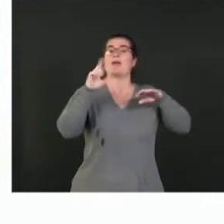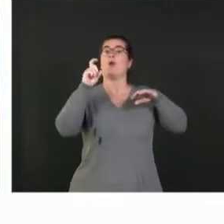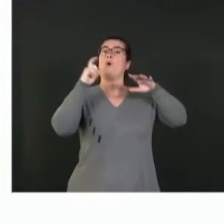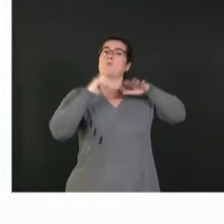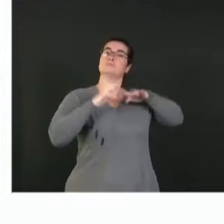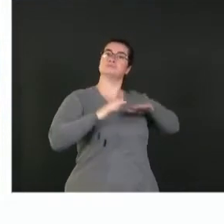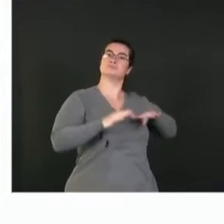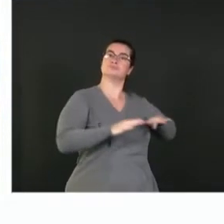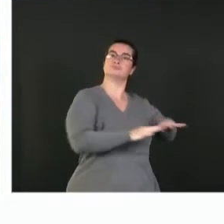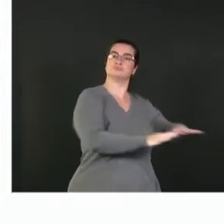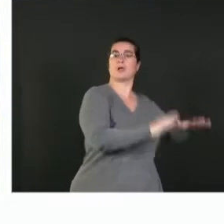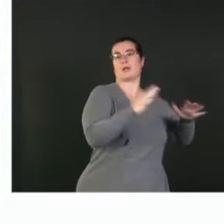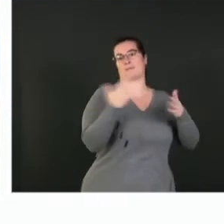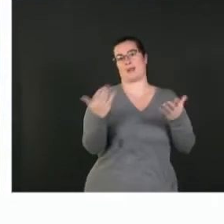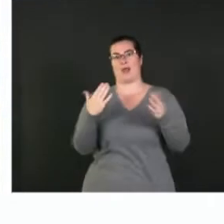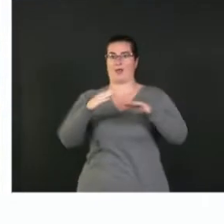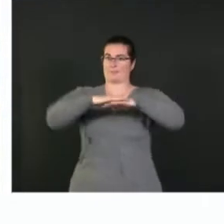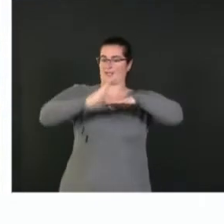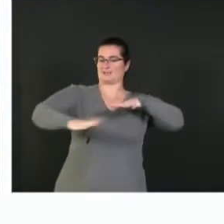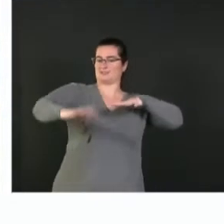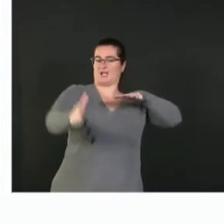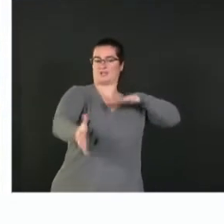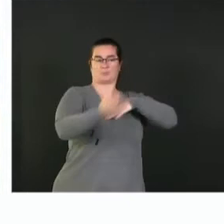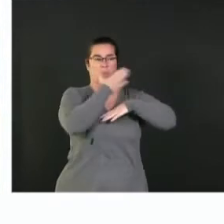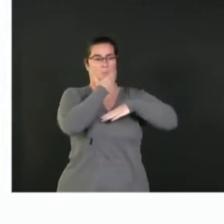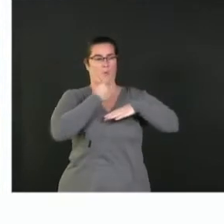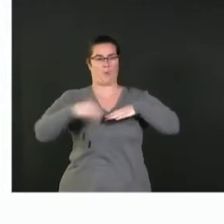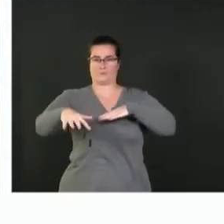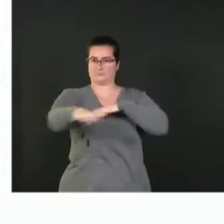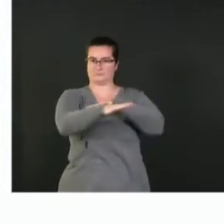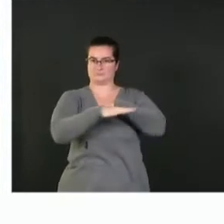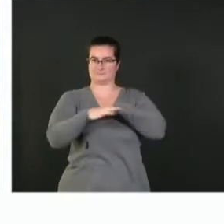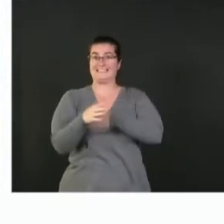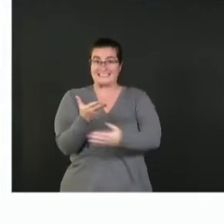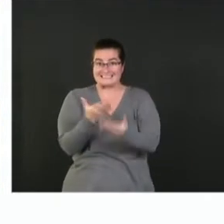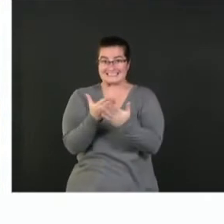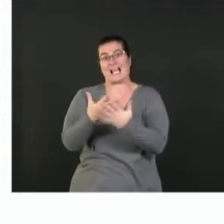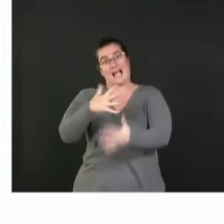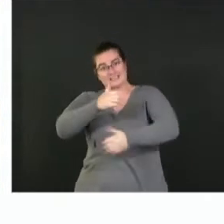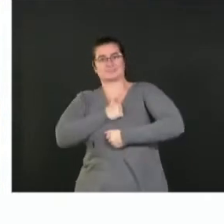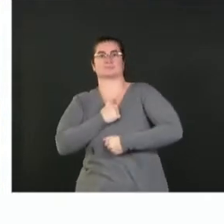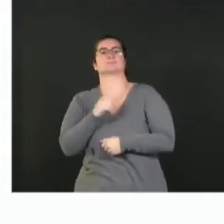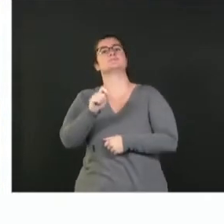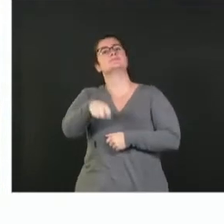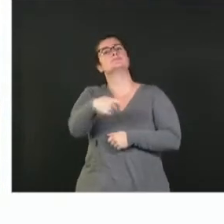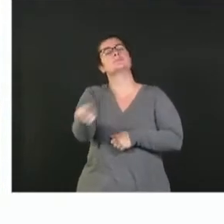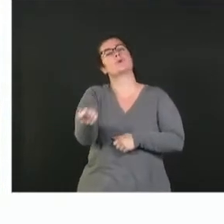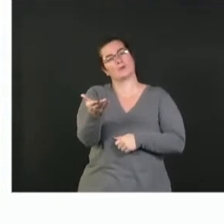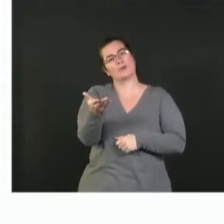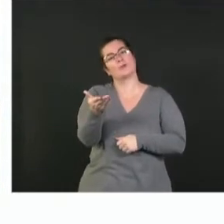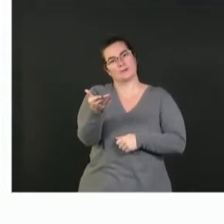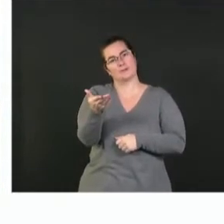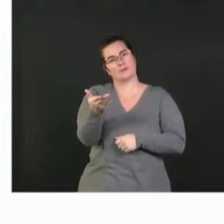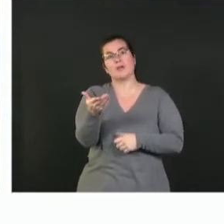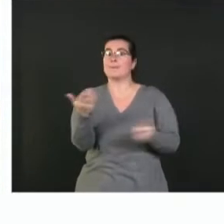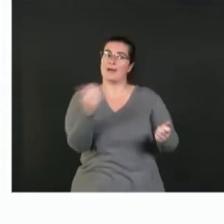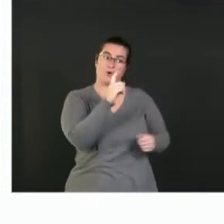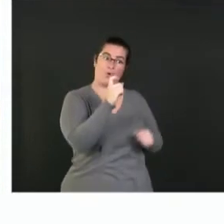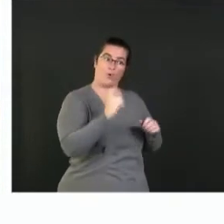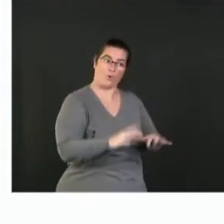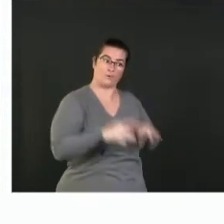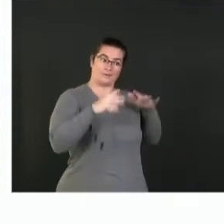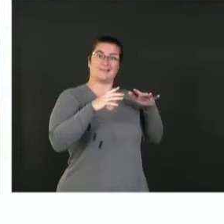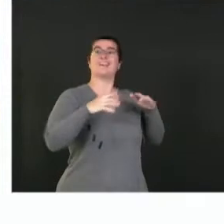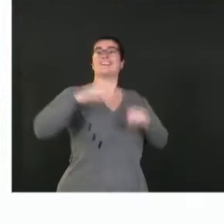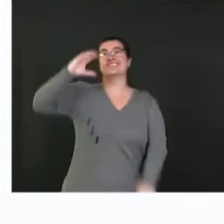plus là, le paysage est d'une beauté infinie. Et donc voilà, faire avec la nature, bien sûr, quand on est avec l'eau et